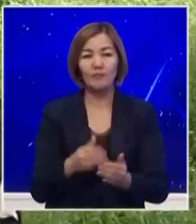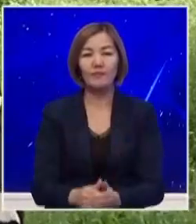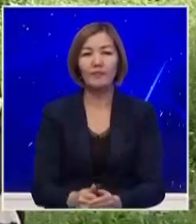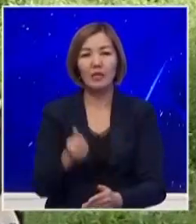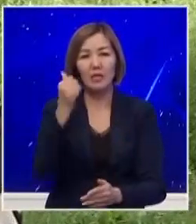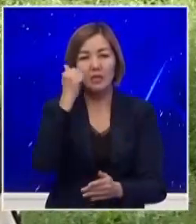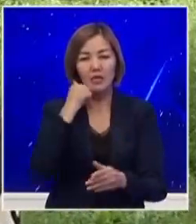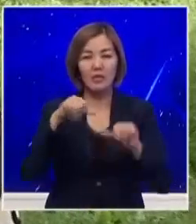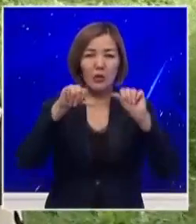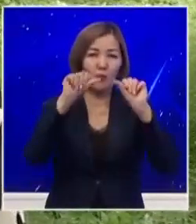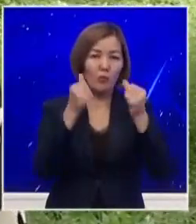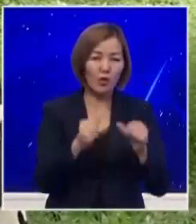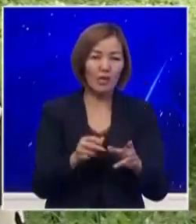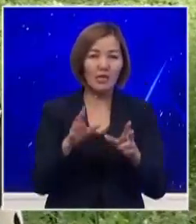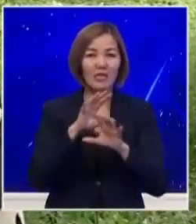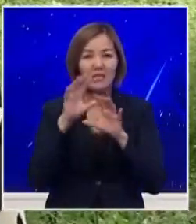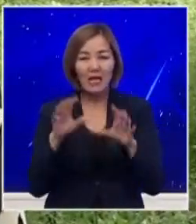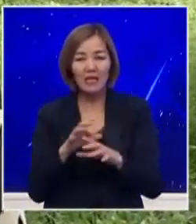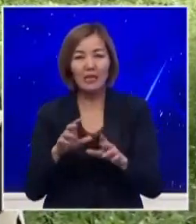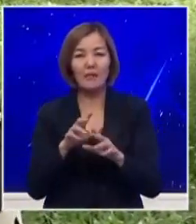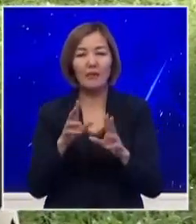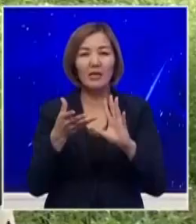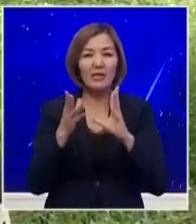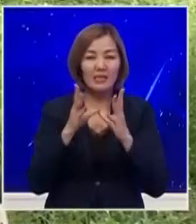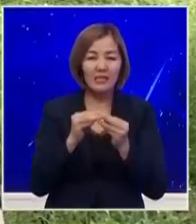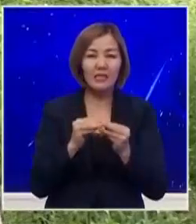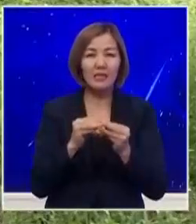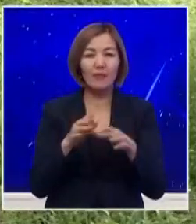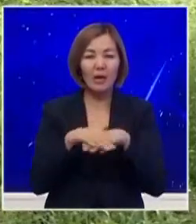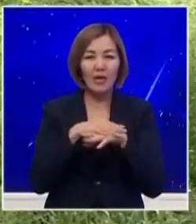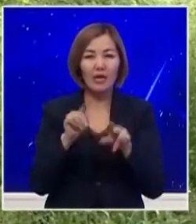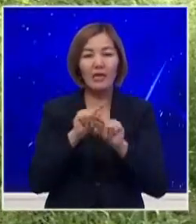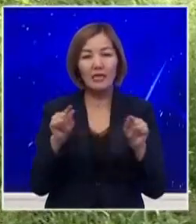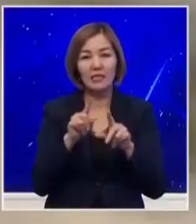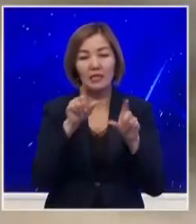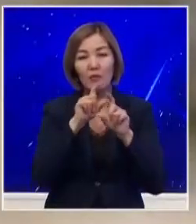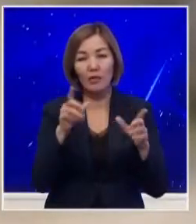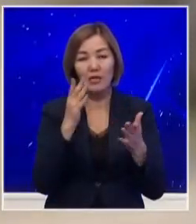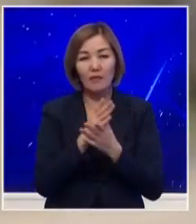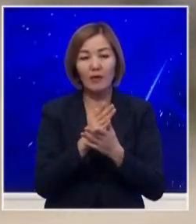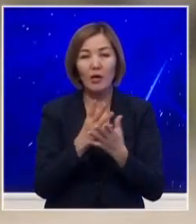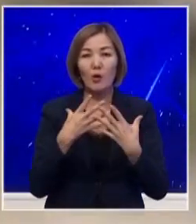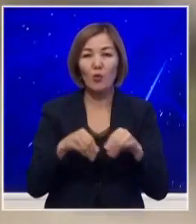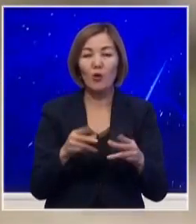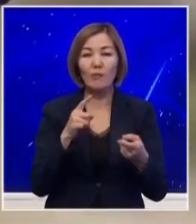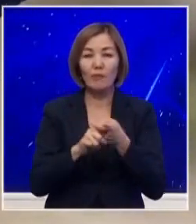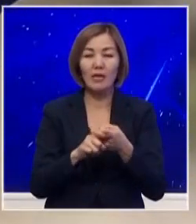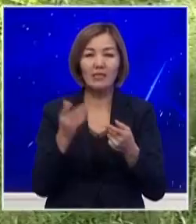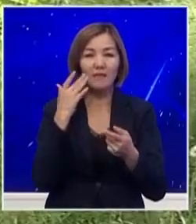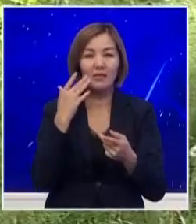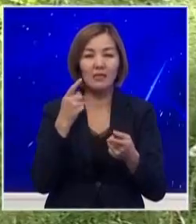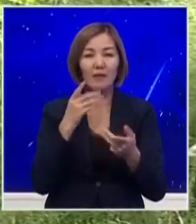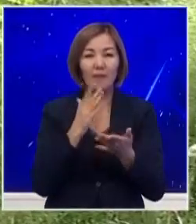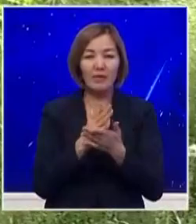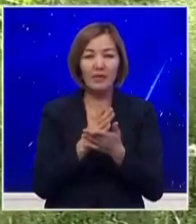мұраларды жинап, сақтап, зерттеп, көпшілікке насихаттайтын бірден бір мекемелердің бірі болып саналады. Қоғаммен байланыста жұмыс жасаймыз.